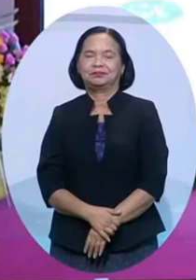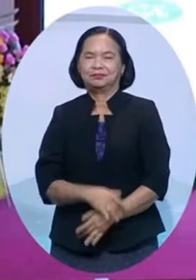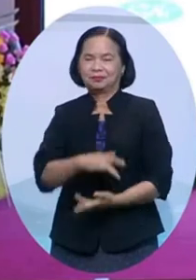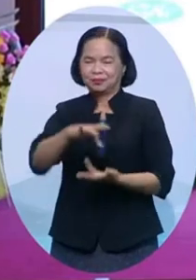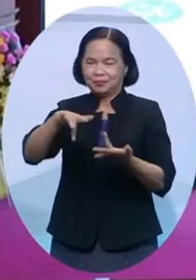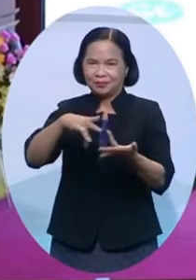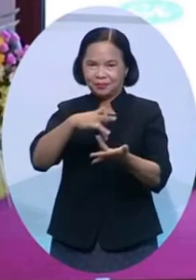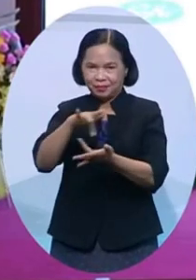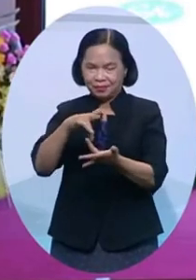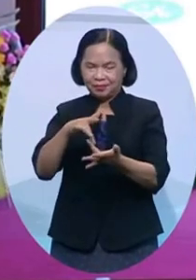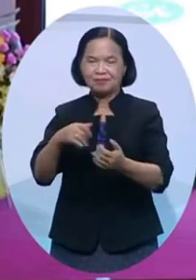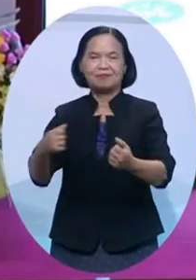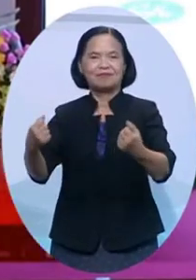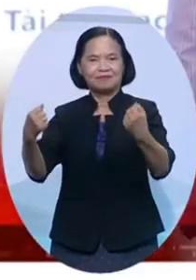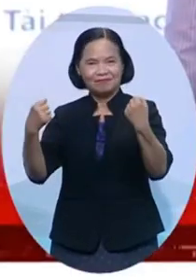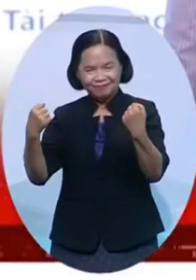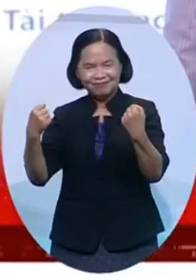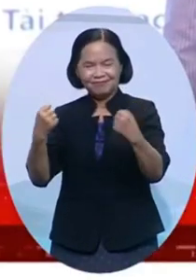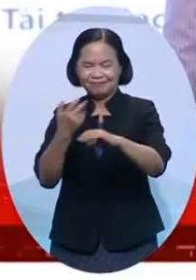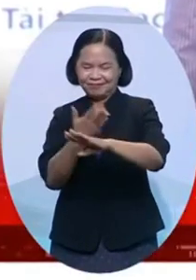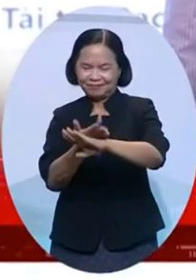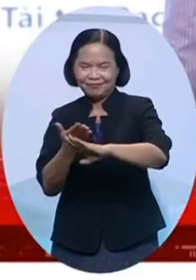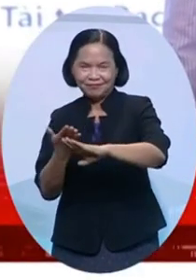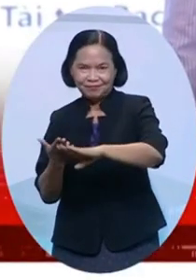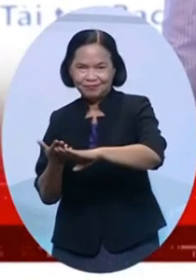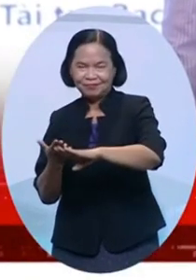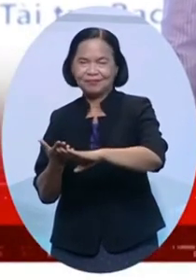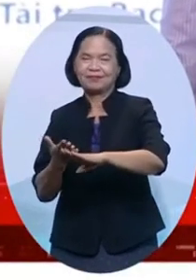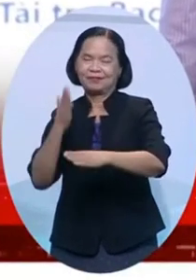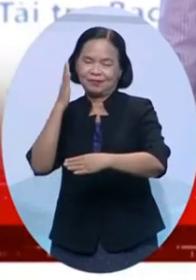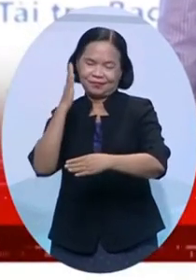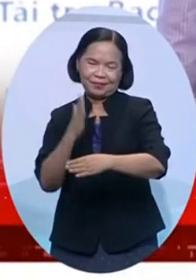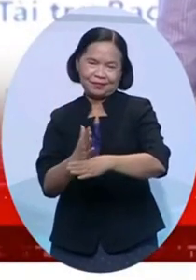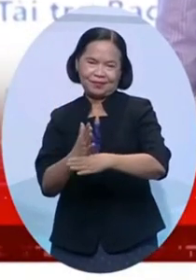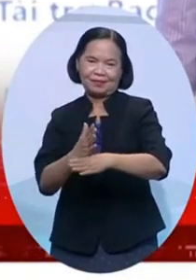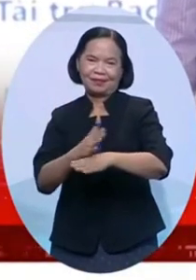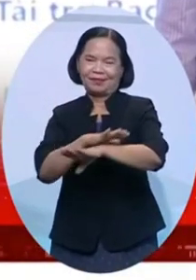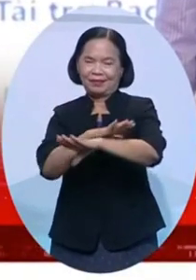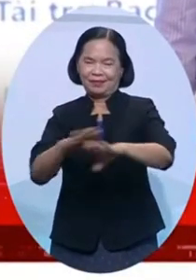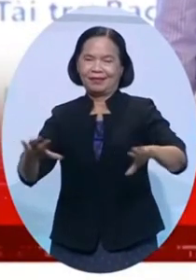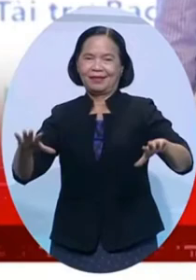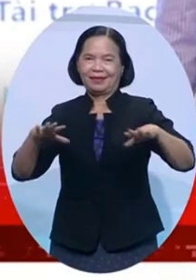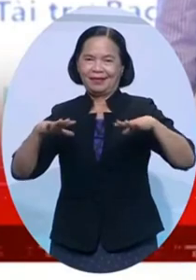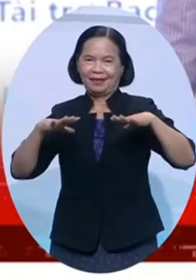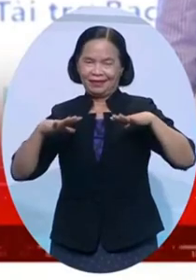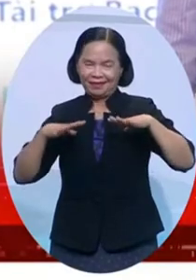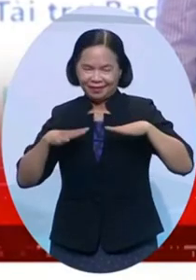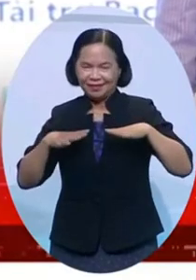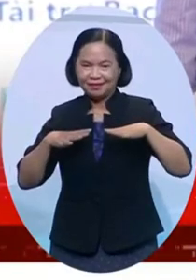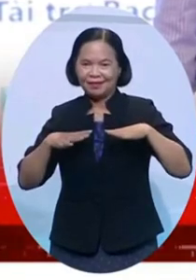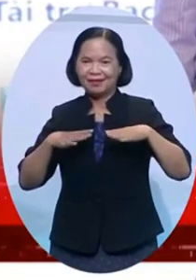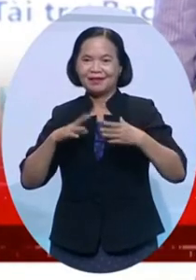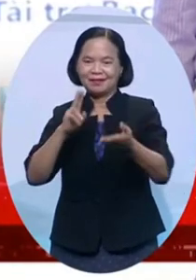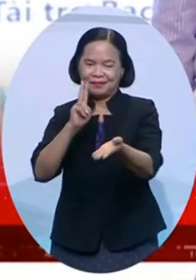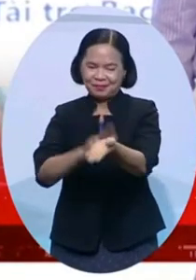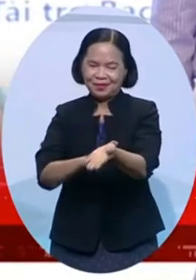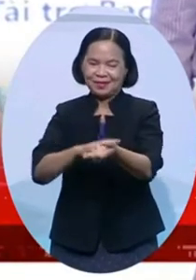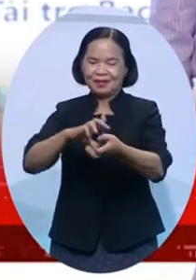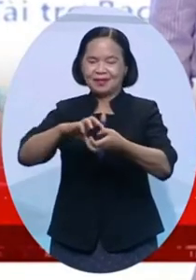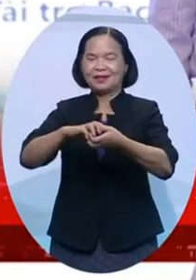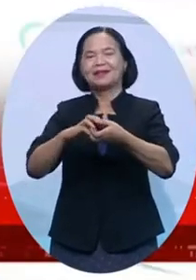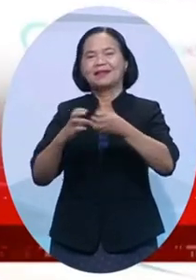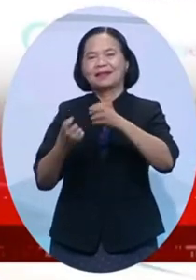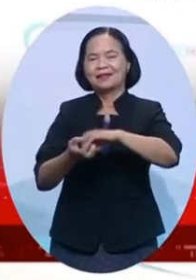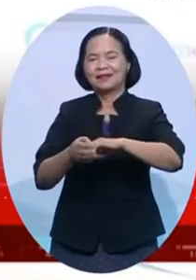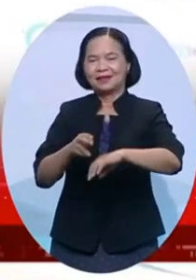Dòng tour chuyên đề sức khỏe là một sản phẩm mới đáp ứng nhu cầu vừa du lịch nghỉ dưỡng vừa có thể được tiếp cận với các phương pháp chữa bệnh hiệu quả, được